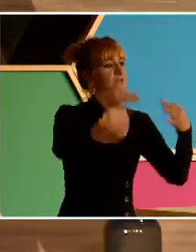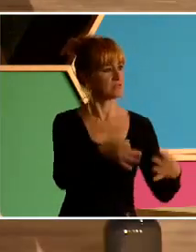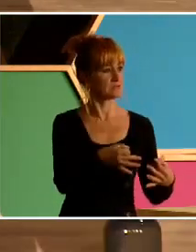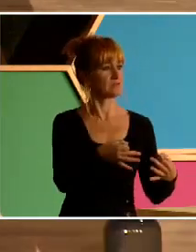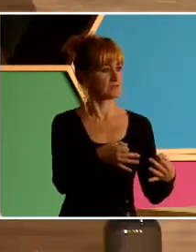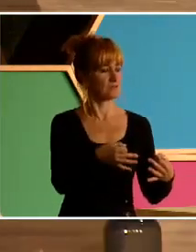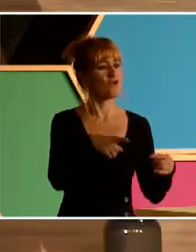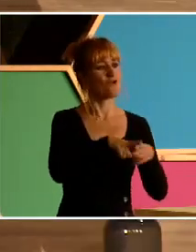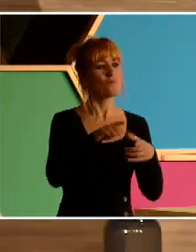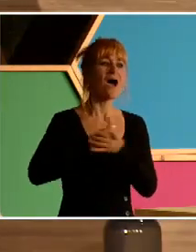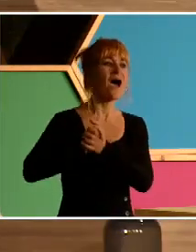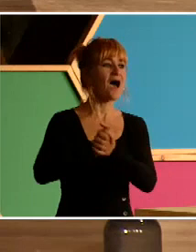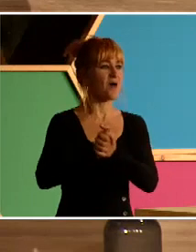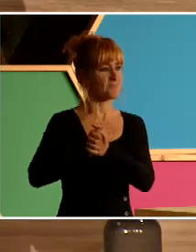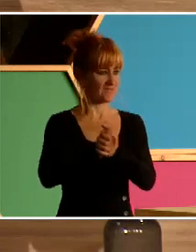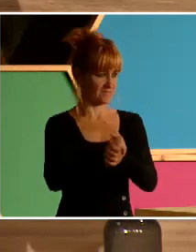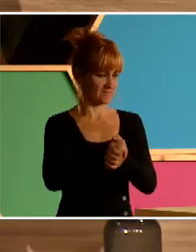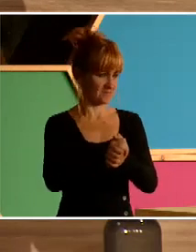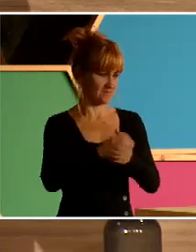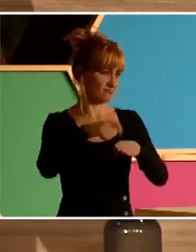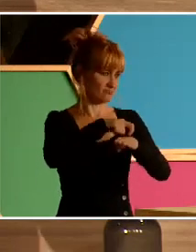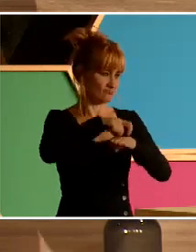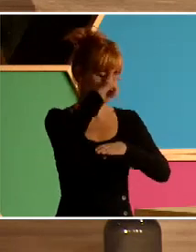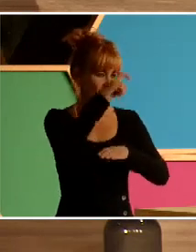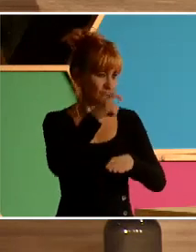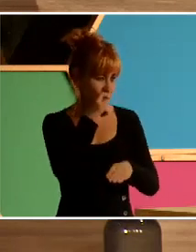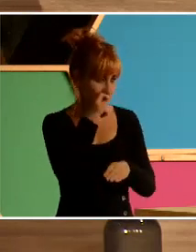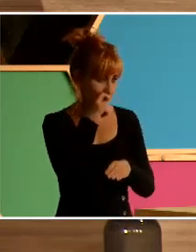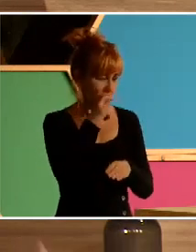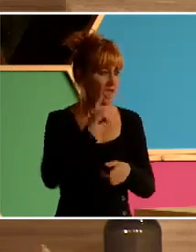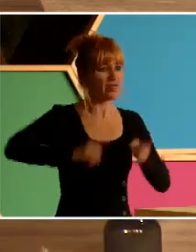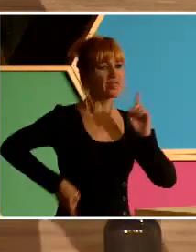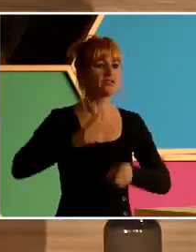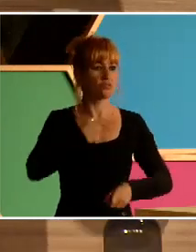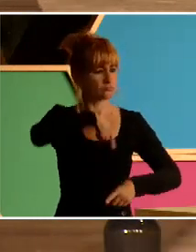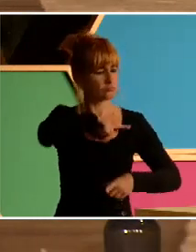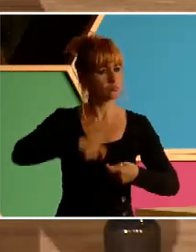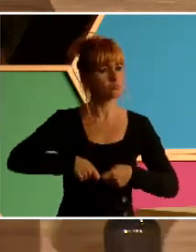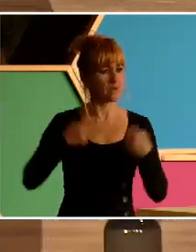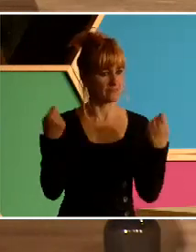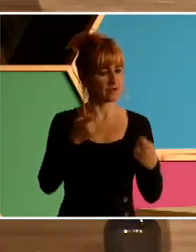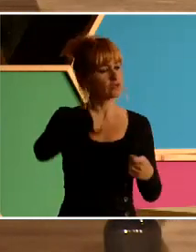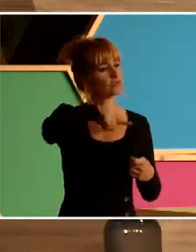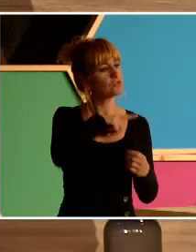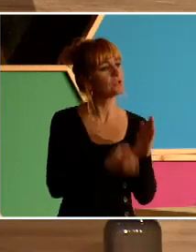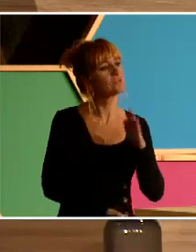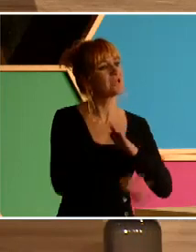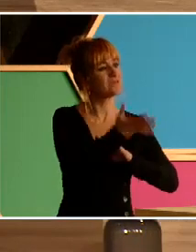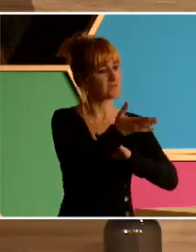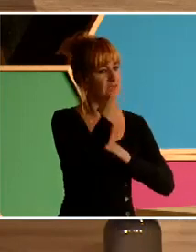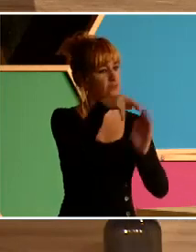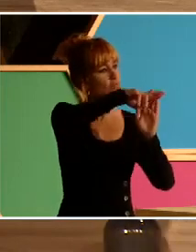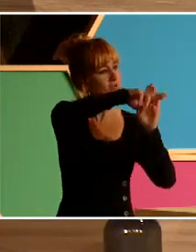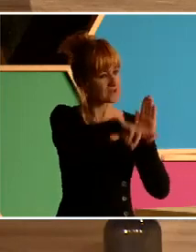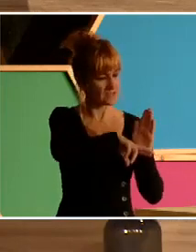de l'Ajuntament de Barcelona. Hem hagut de trencar la línia de continuïtat amb la dictadura. I hem creat, per exemple, un reglament que escolti a tots